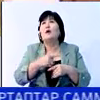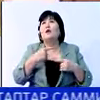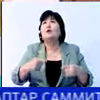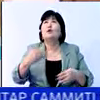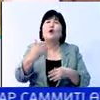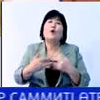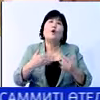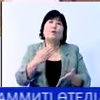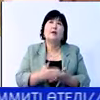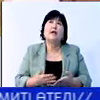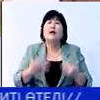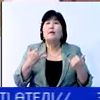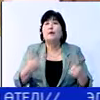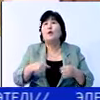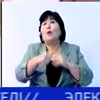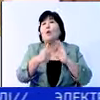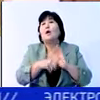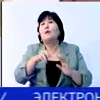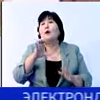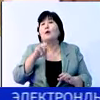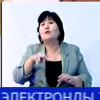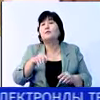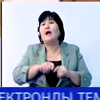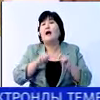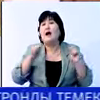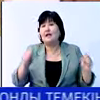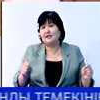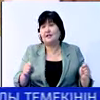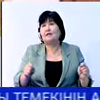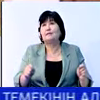бар. Биыл 16-шы маусымды аштық шымылдығын.